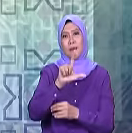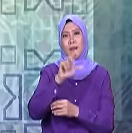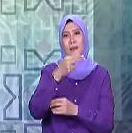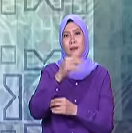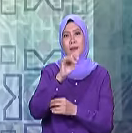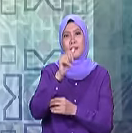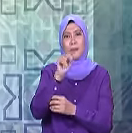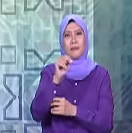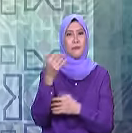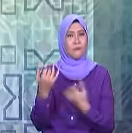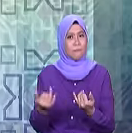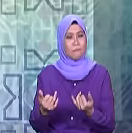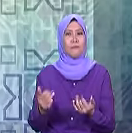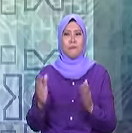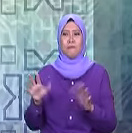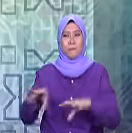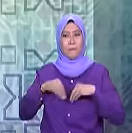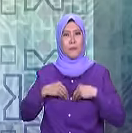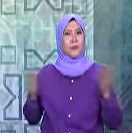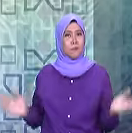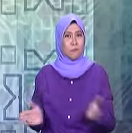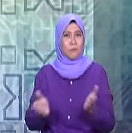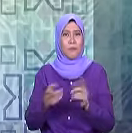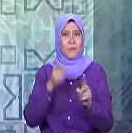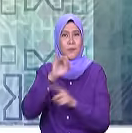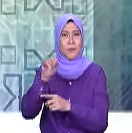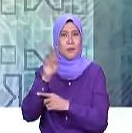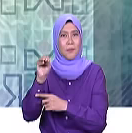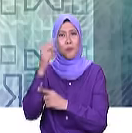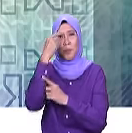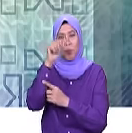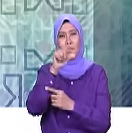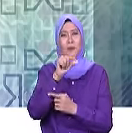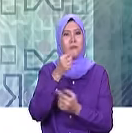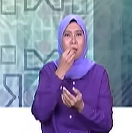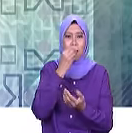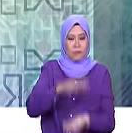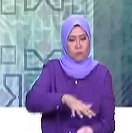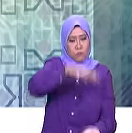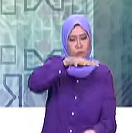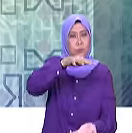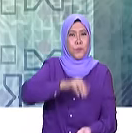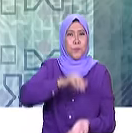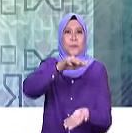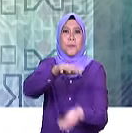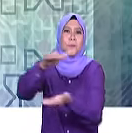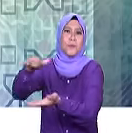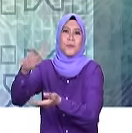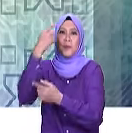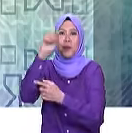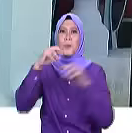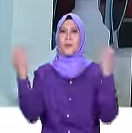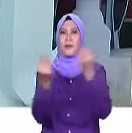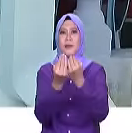Melaka yang menyahut saranan JAKIM untuk terus sama menyediakan inisiatif gerobok rezeki bagi membantu masyarakat yang terjejas.